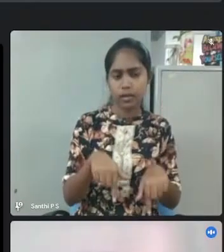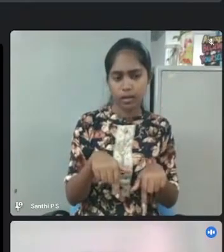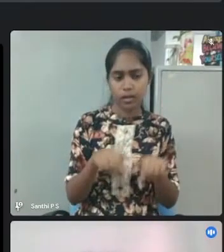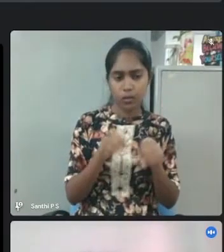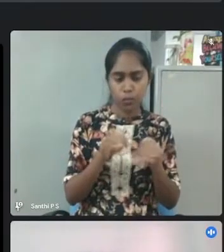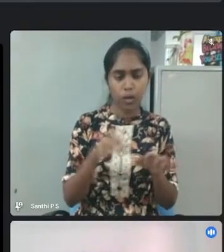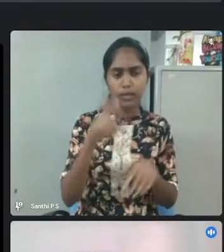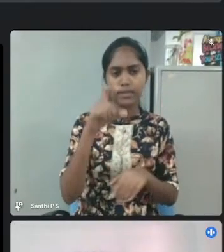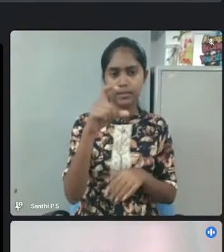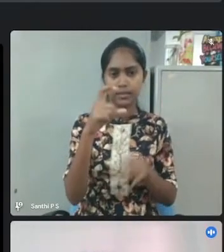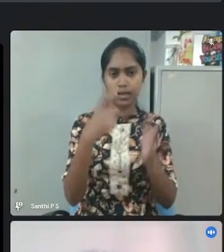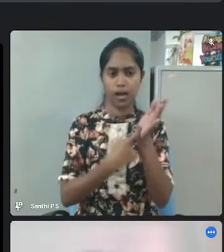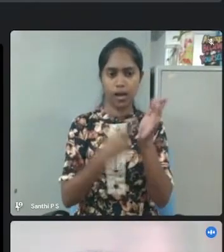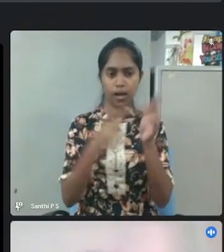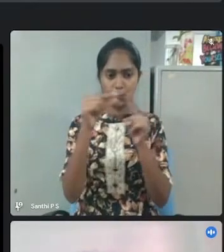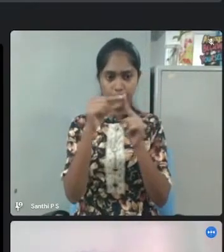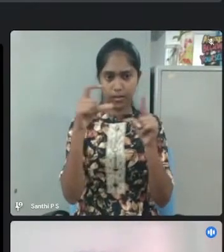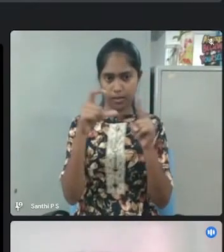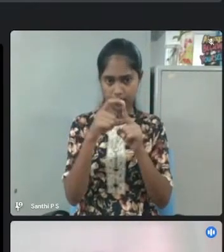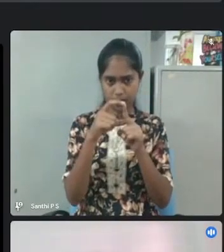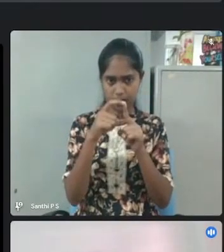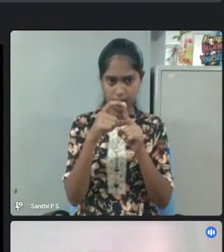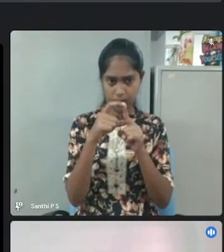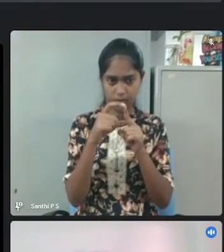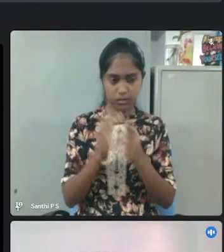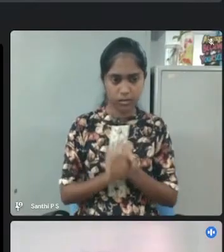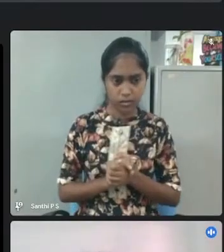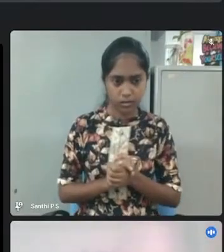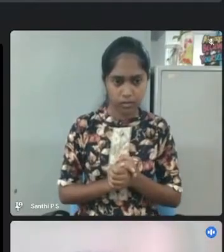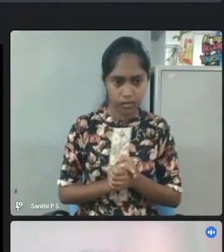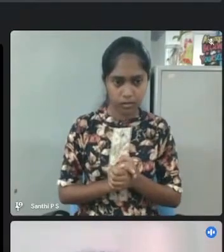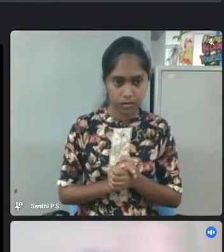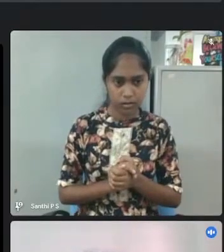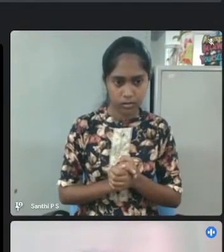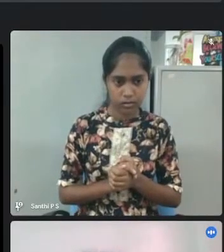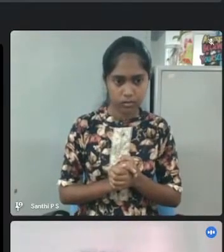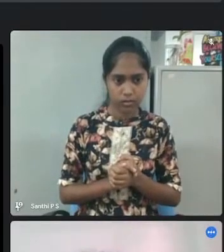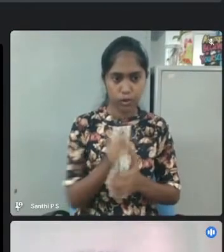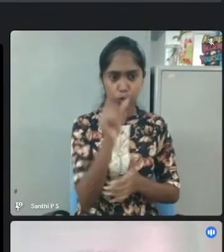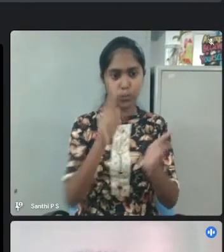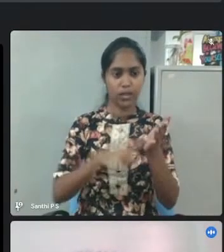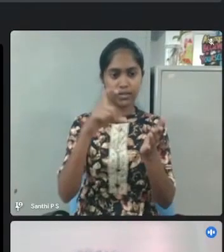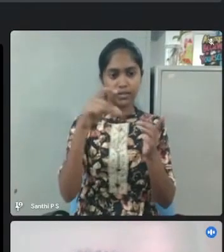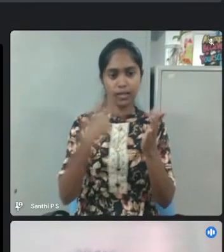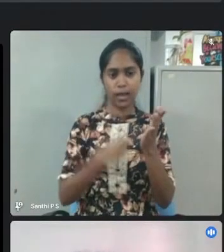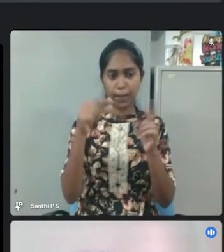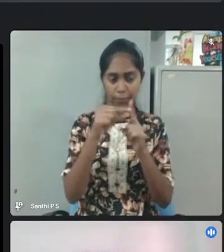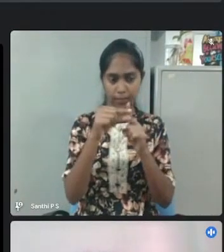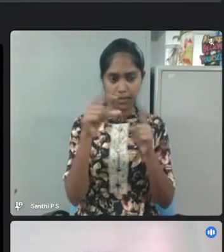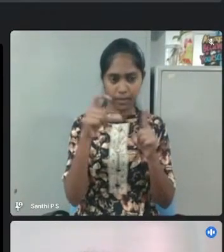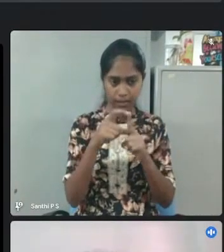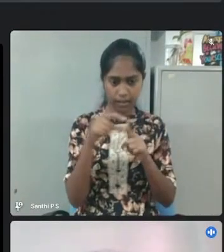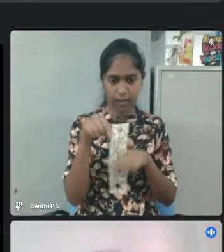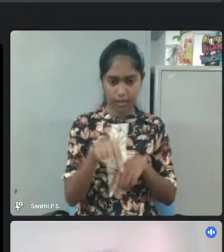അഥവാ യുണൈറ്റഡ് നേഷൻസിന്റെ കൺവെൻഷൻ ഓൺ ദ റൈറ്റ്സ് ഓഫ് പീപ്പിൾ വിത്ത് ഡിസബിലിറ്റീസ് എന്നുള്ള ആ ഒരു ചർച്ചകളിൽ